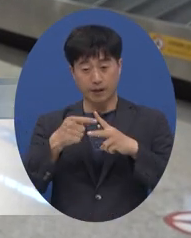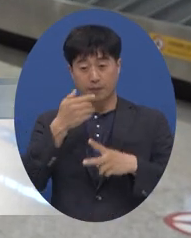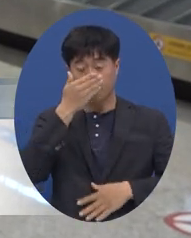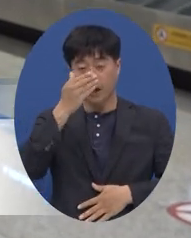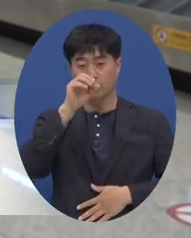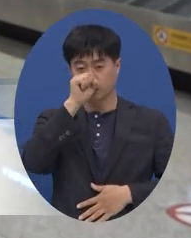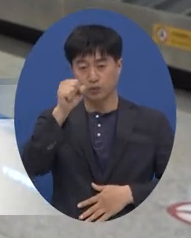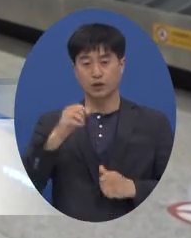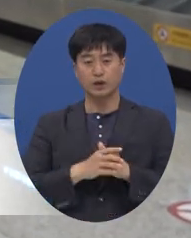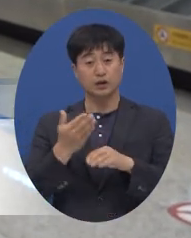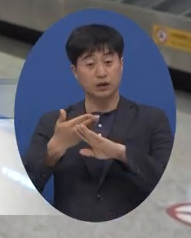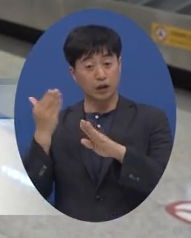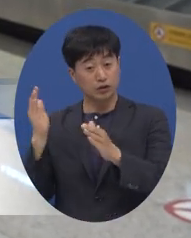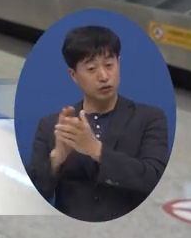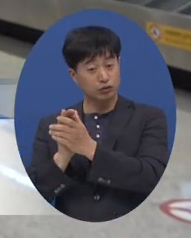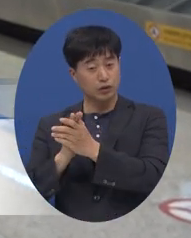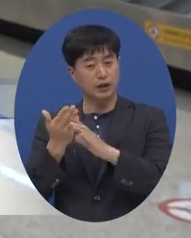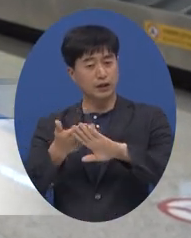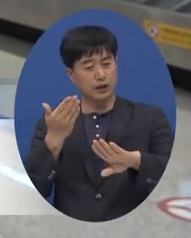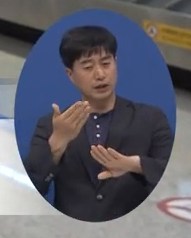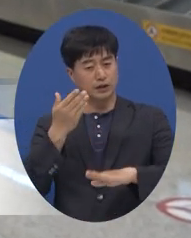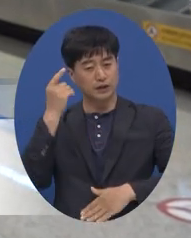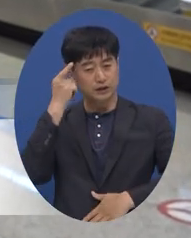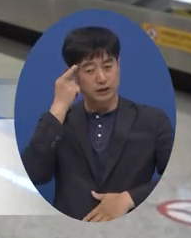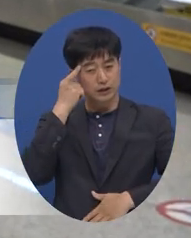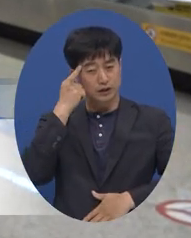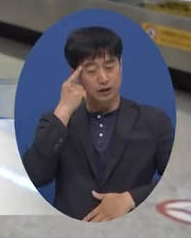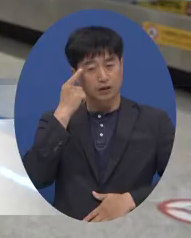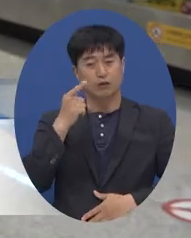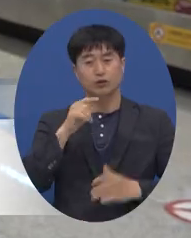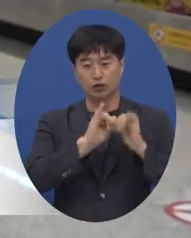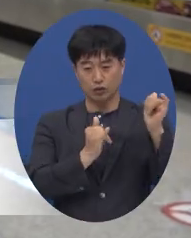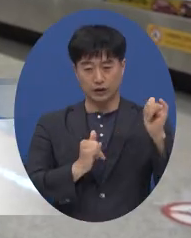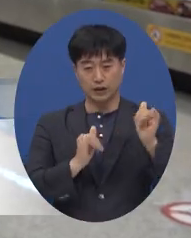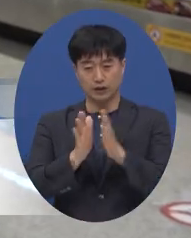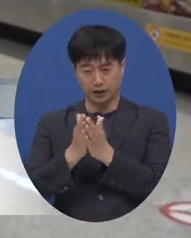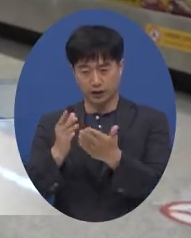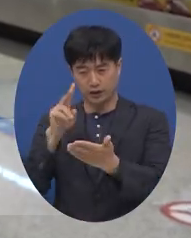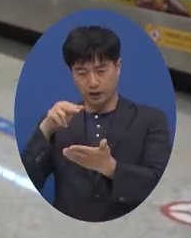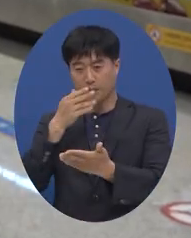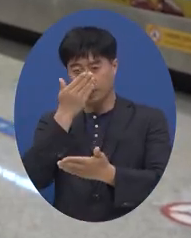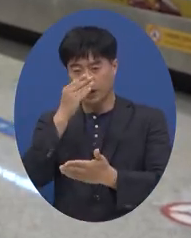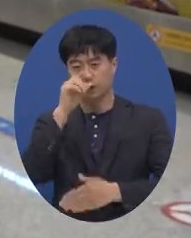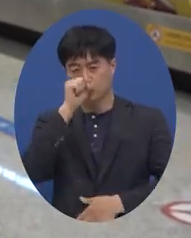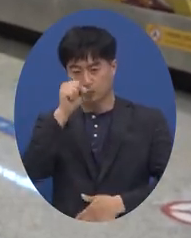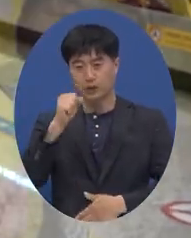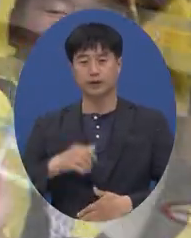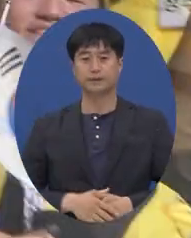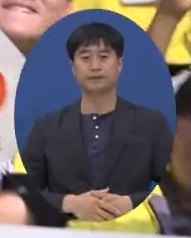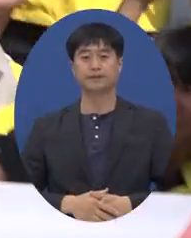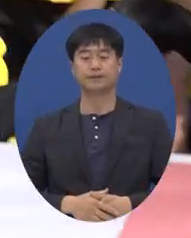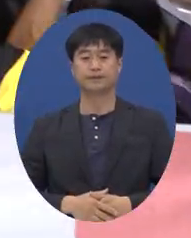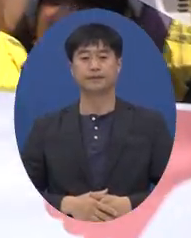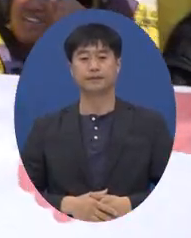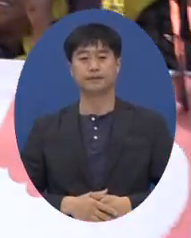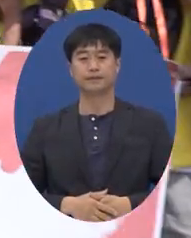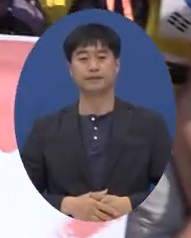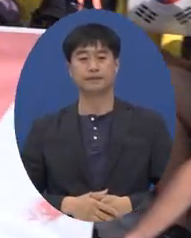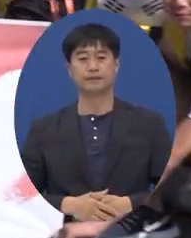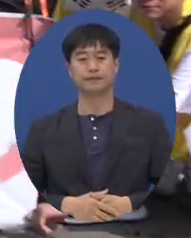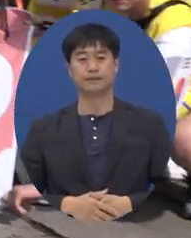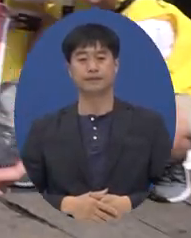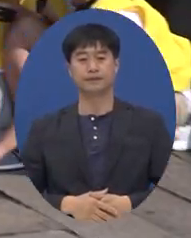되어서 좋았어요 다른 애가 는 다른 관점으로 역사를 역사책을 벌 수 있어서 좋아요 경제 씰